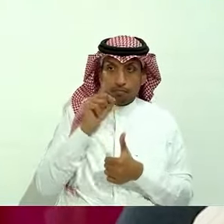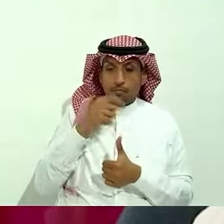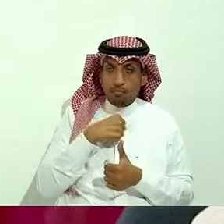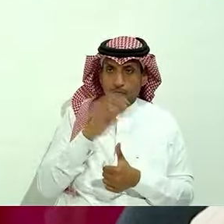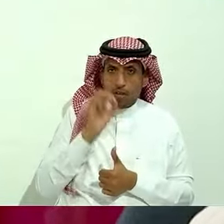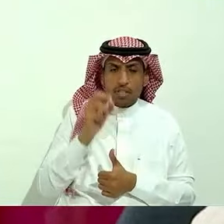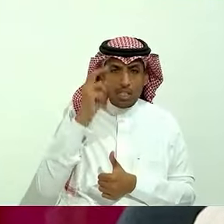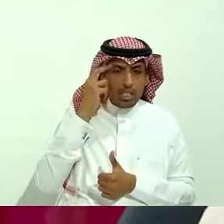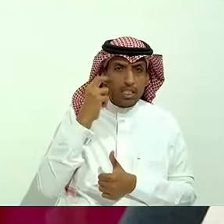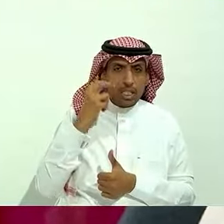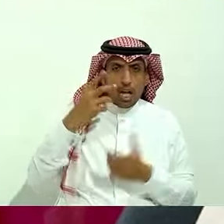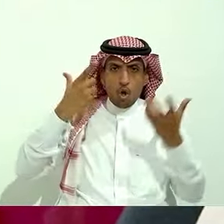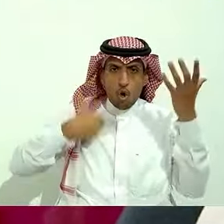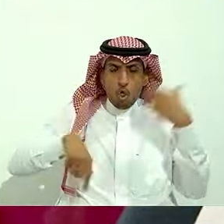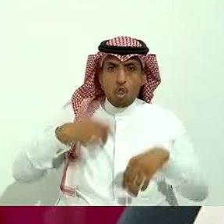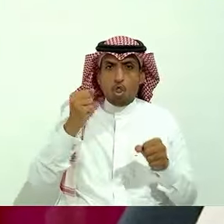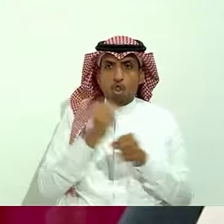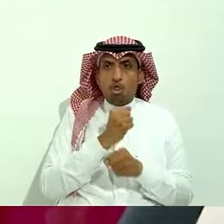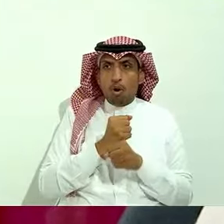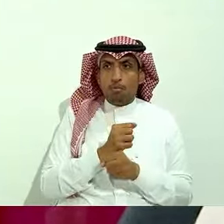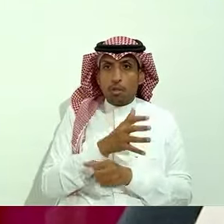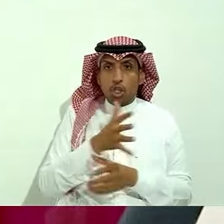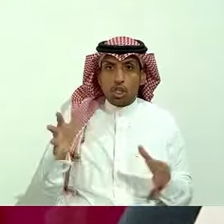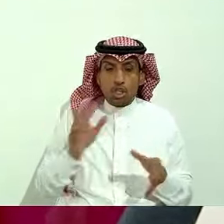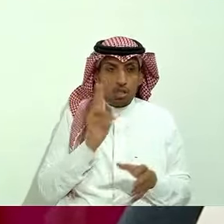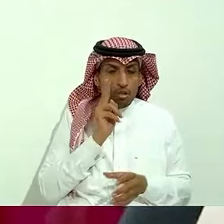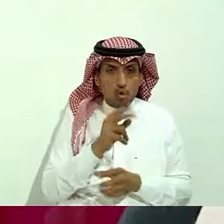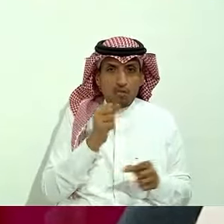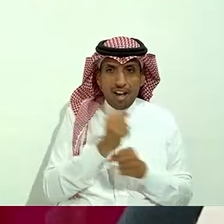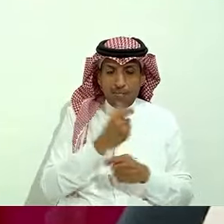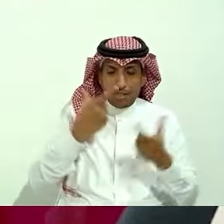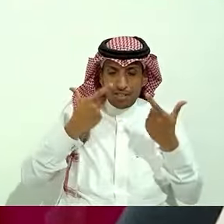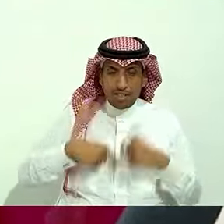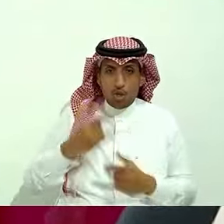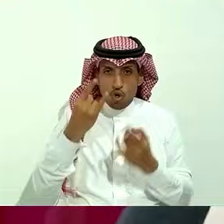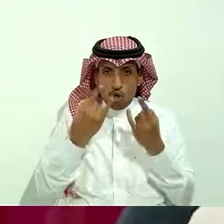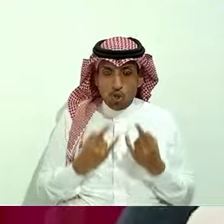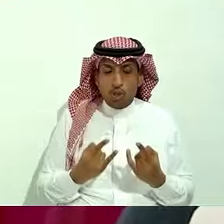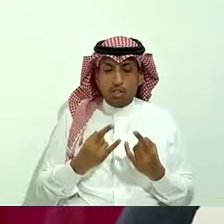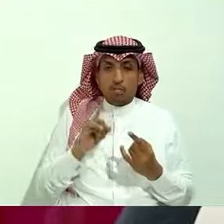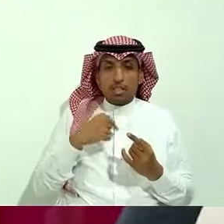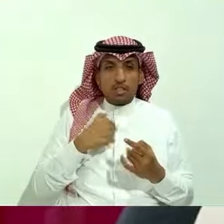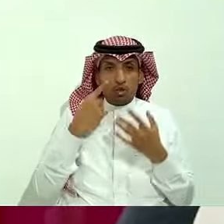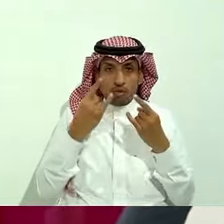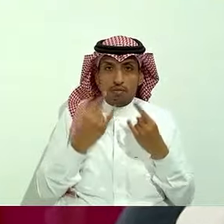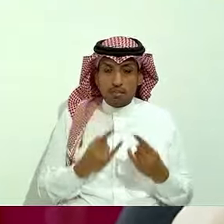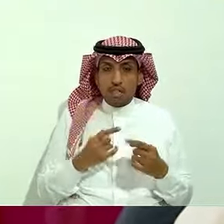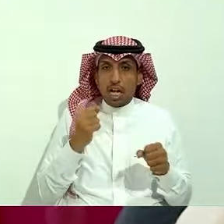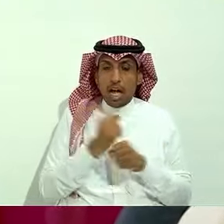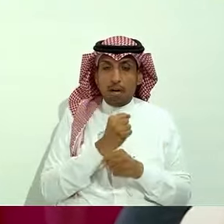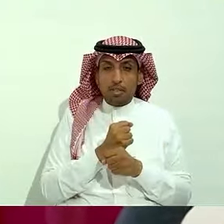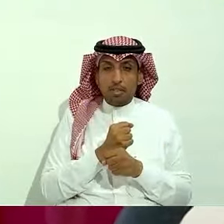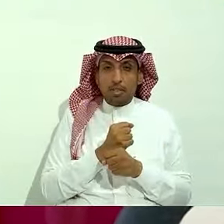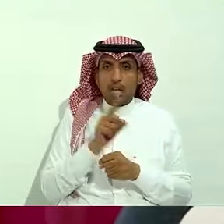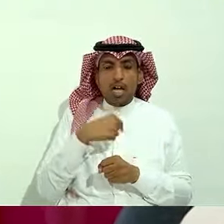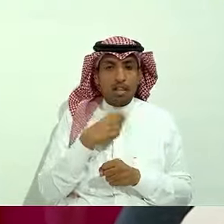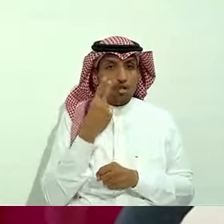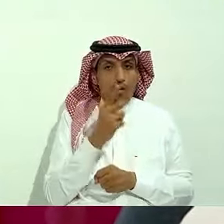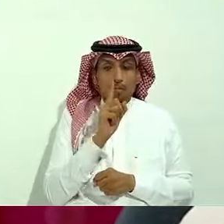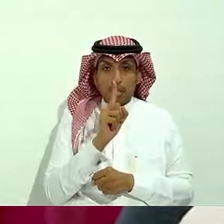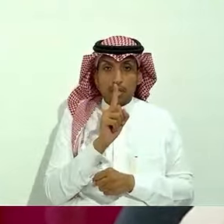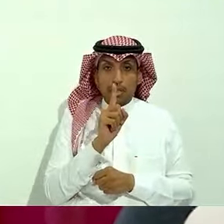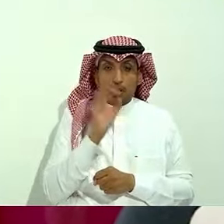الأزياء. أعتقد كثير ناس يمكن نظرتهم للأزياء كشيء يلبس وشيء حلو وجميل ونحس أنه كشخة، يعني كذا شيء شكلي، لكن